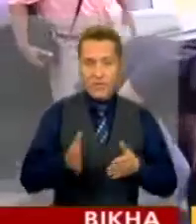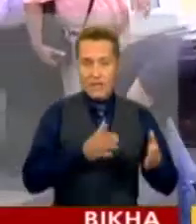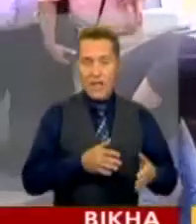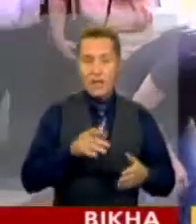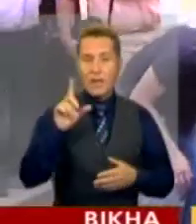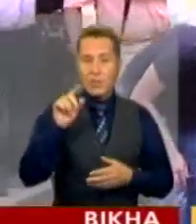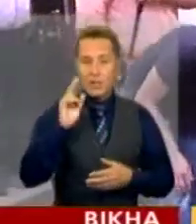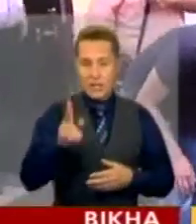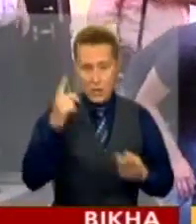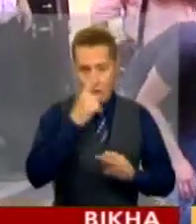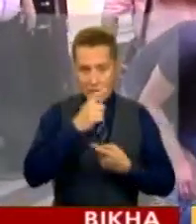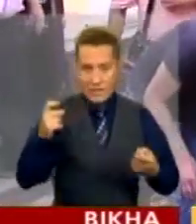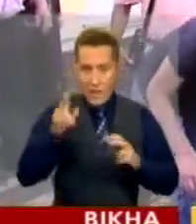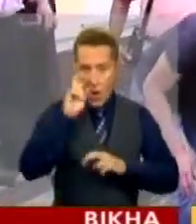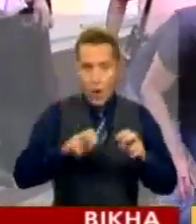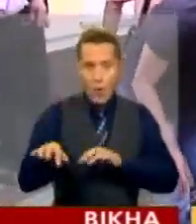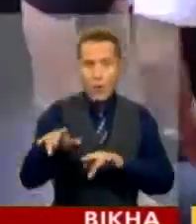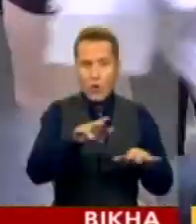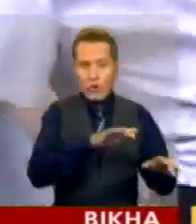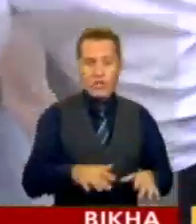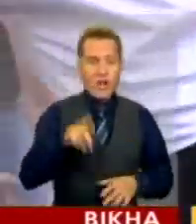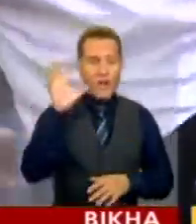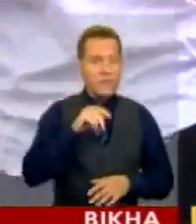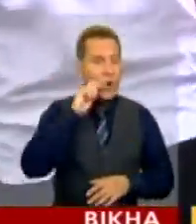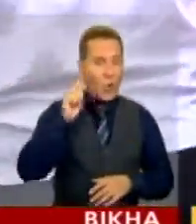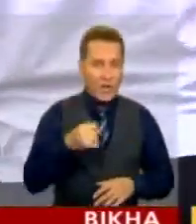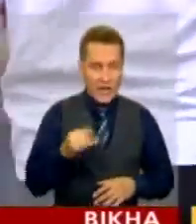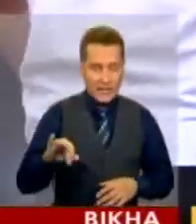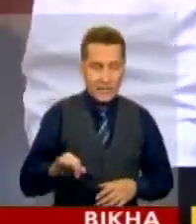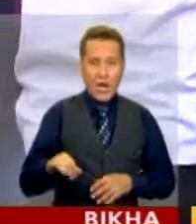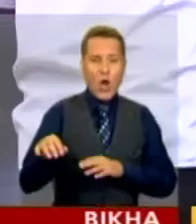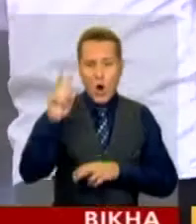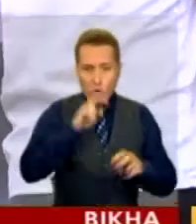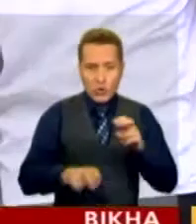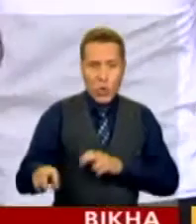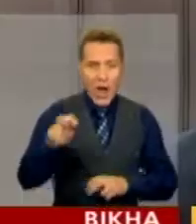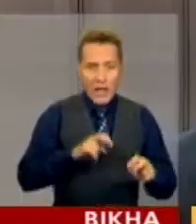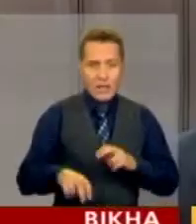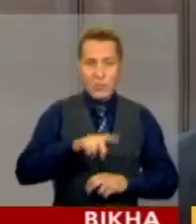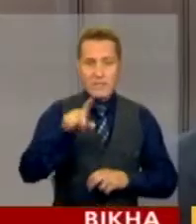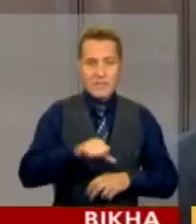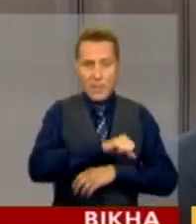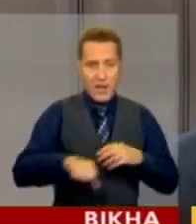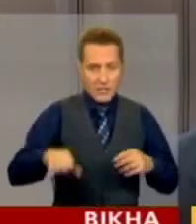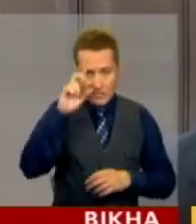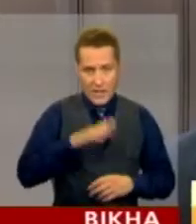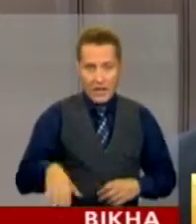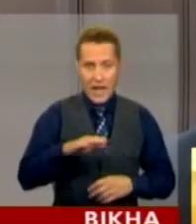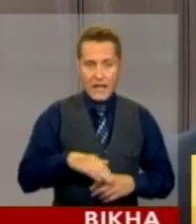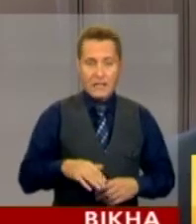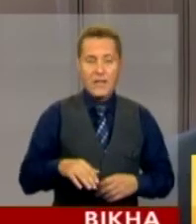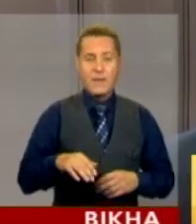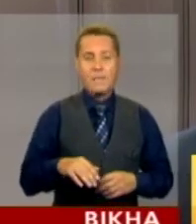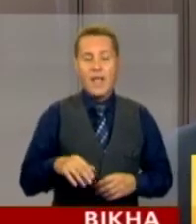Його вже оголосили у розшук, поки лише всеукраїнські. Але не виключаю, що шукатимуть і за межами країни. Вжиті необхідні заходи щодо